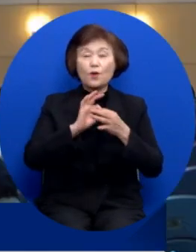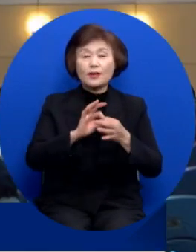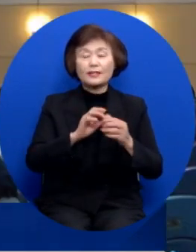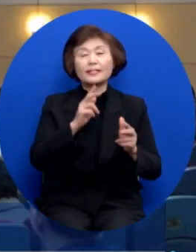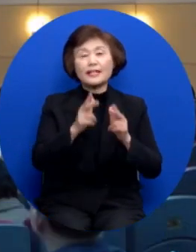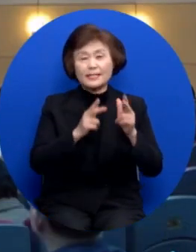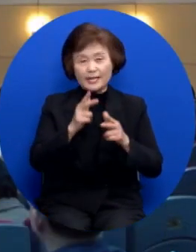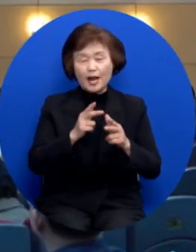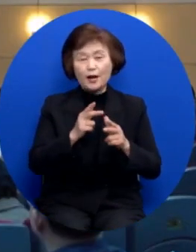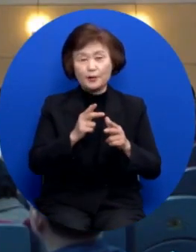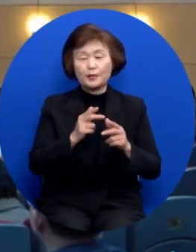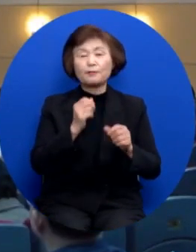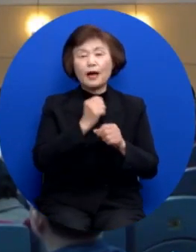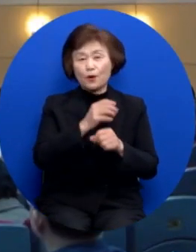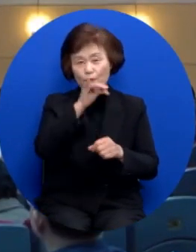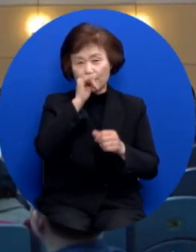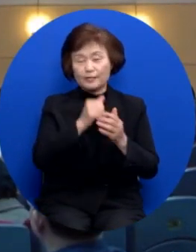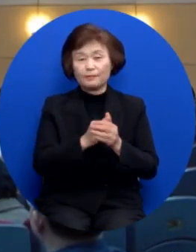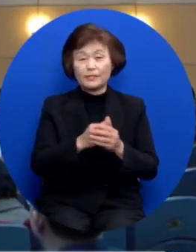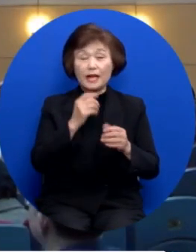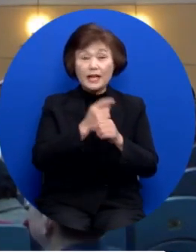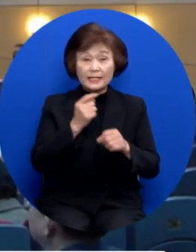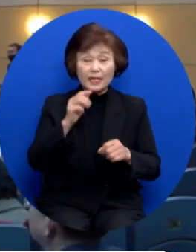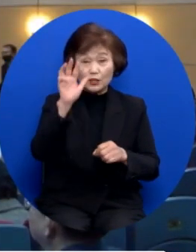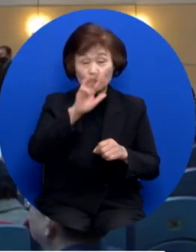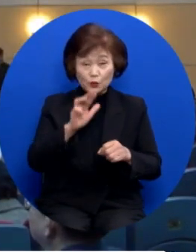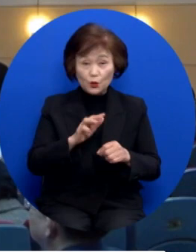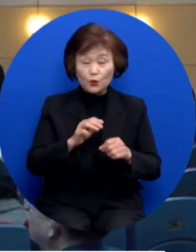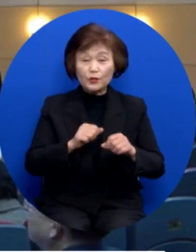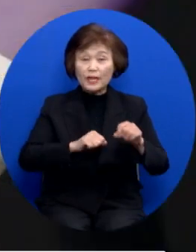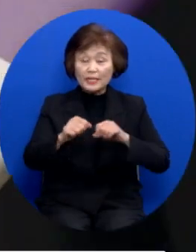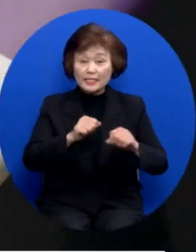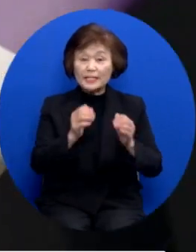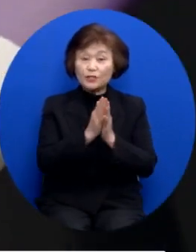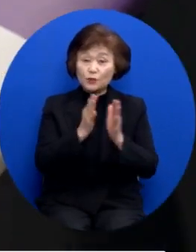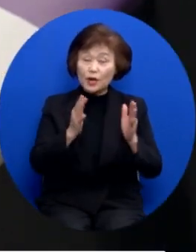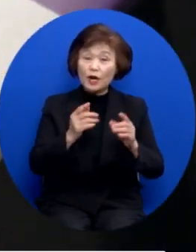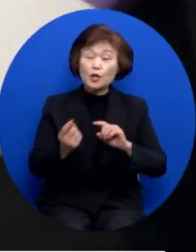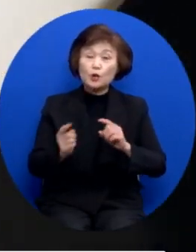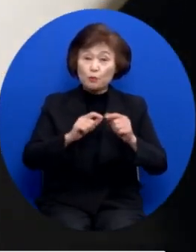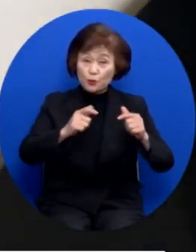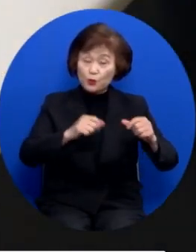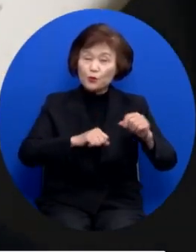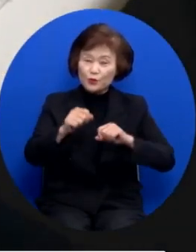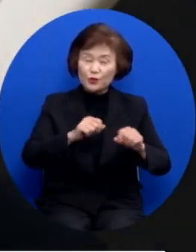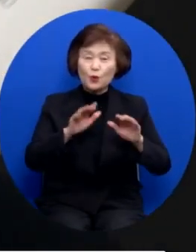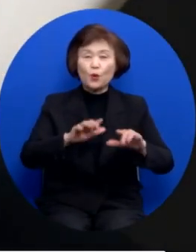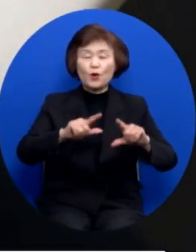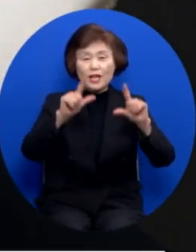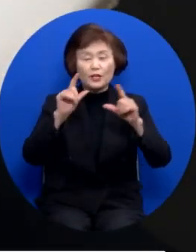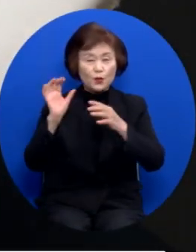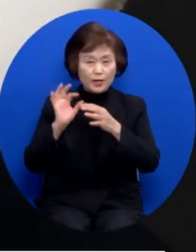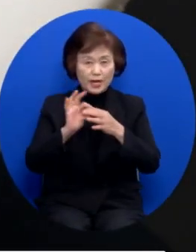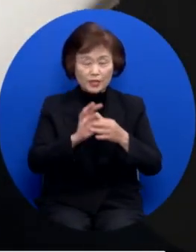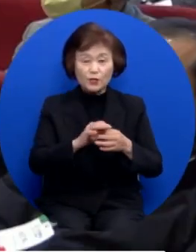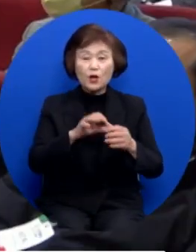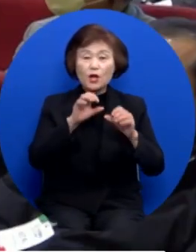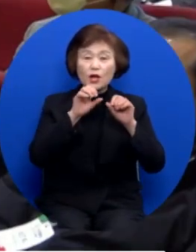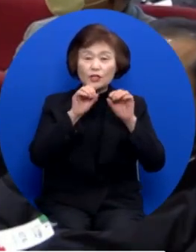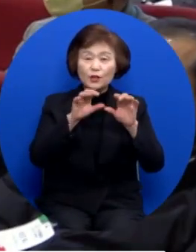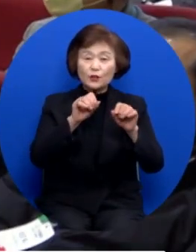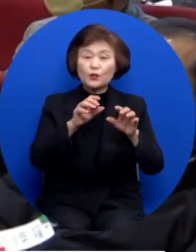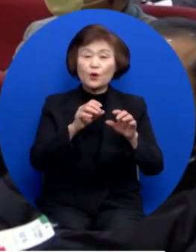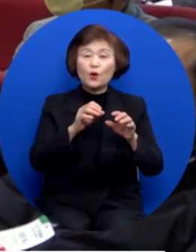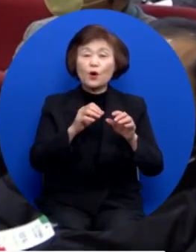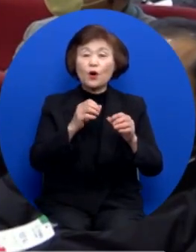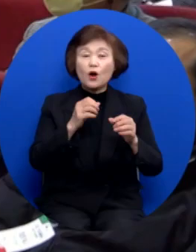합니다 김총장은 지난해 총회가 출범한 전도 부흥운동을 올해 도 이어나가며 전도 우수 노회를 시상하는